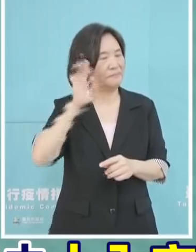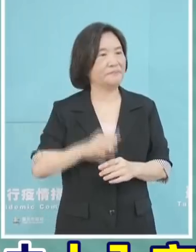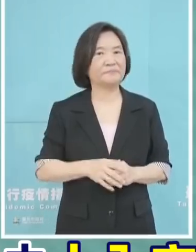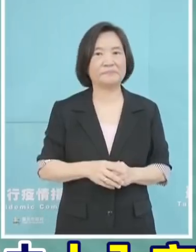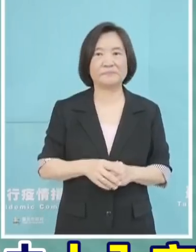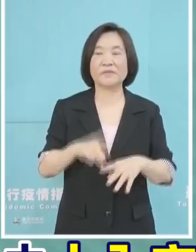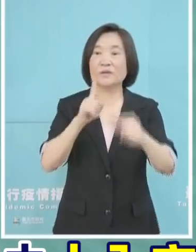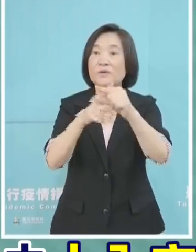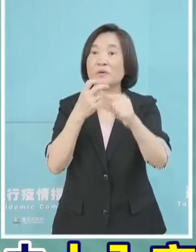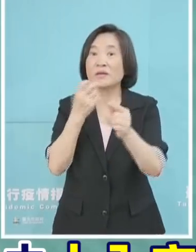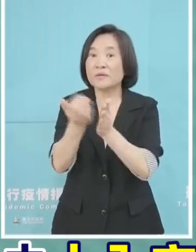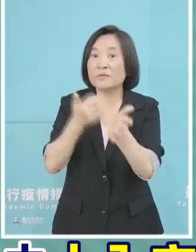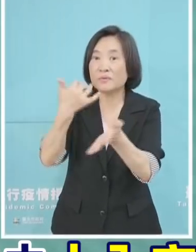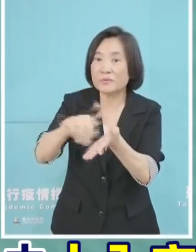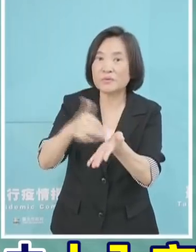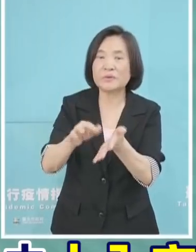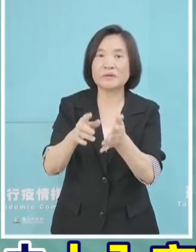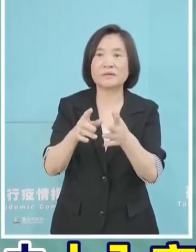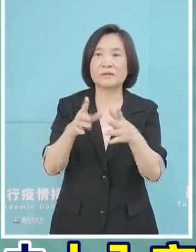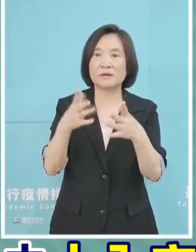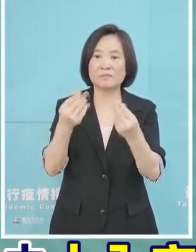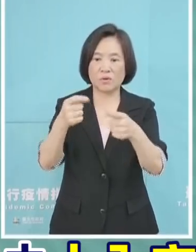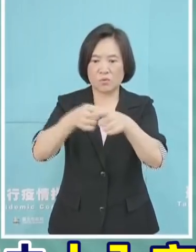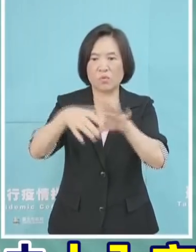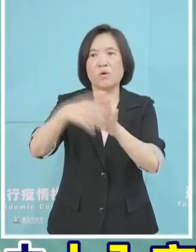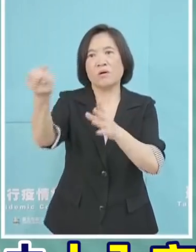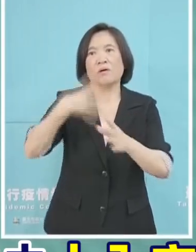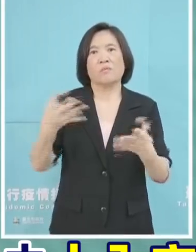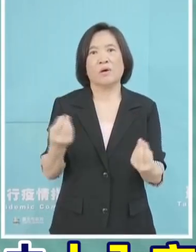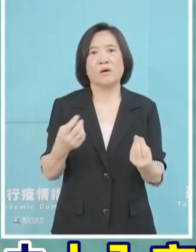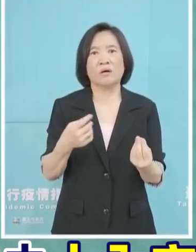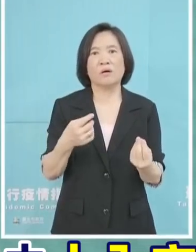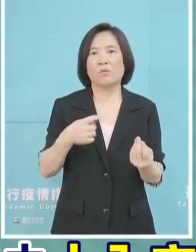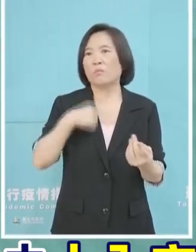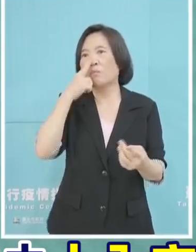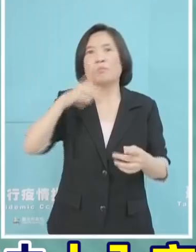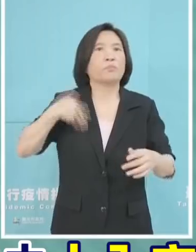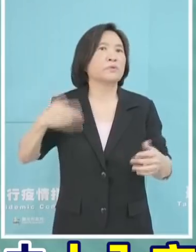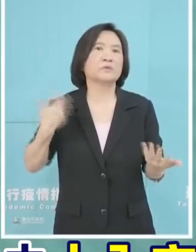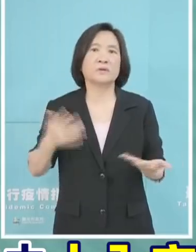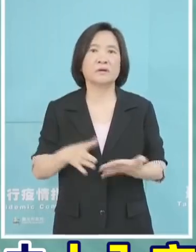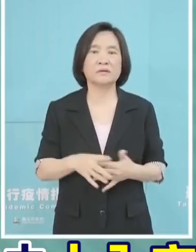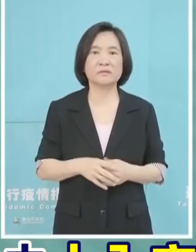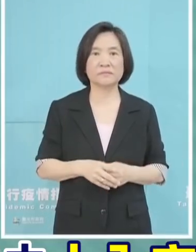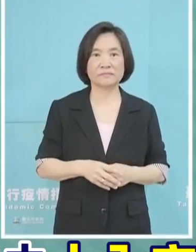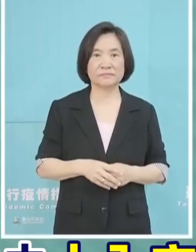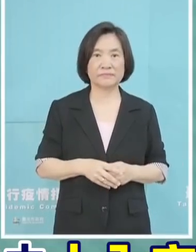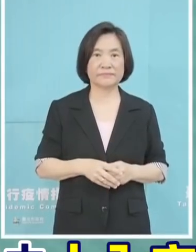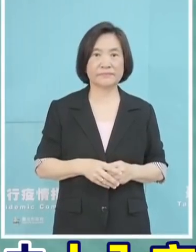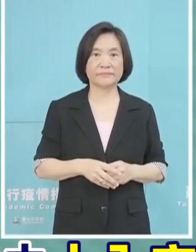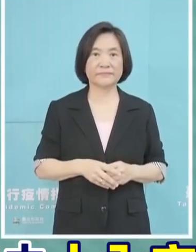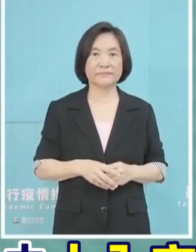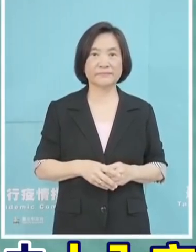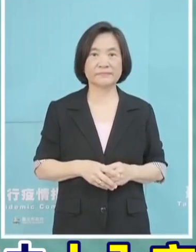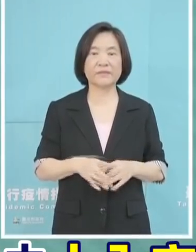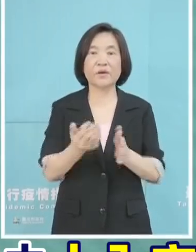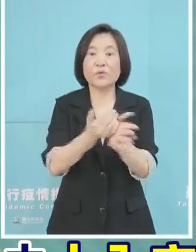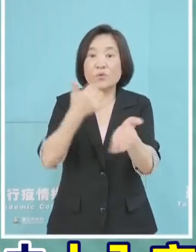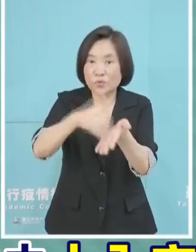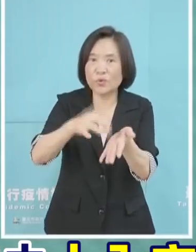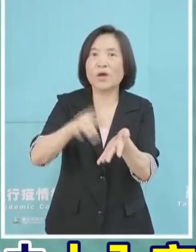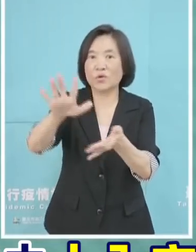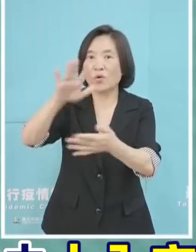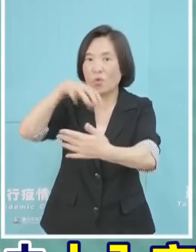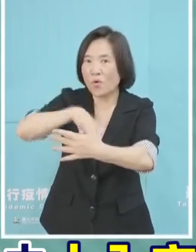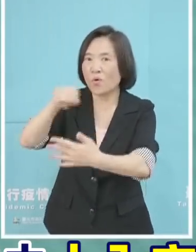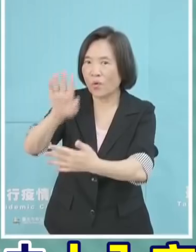央编的预算，你知道吗？他也没有公文给我们，我们当然是不晓得的。我想预算是编一回事